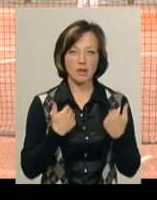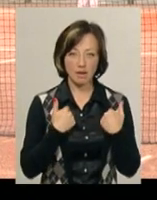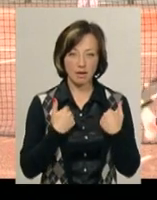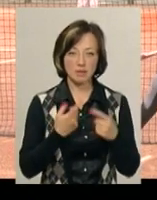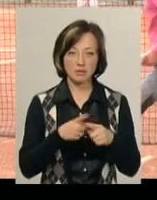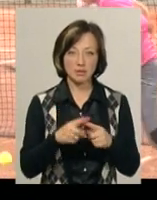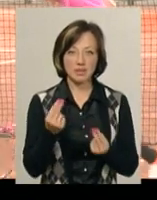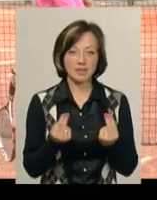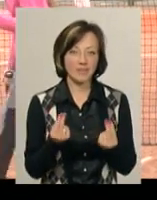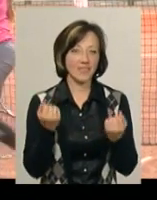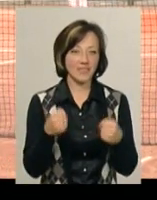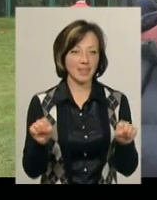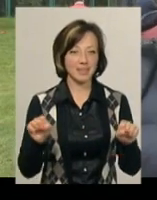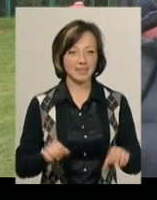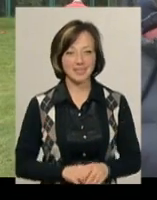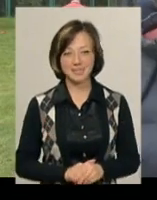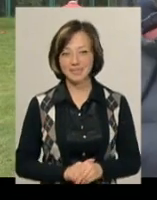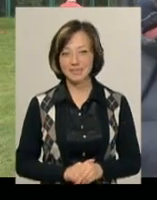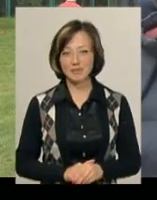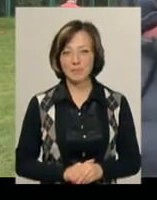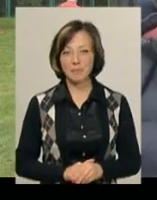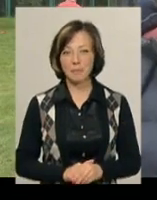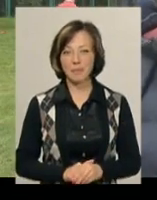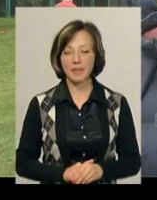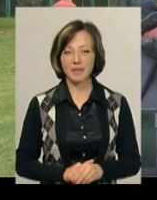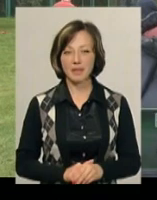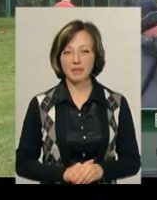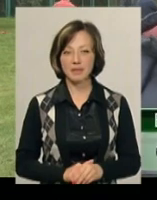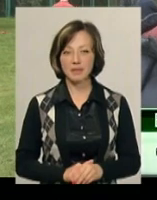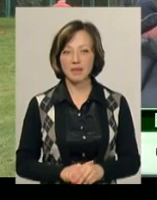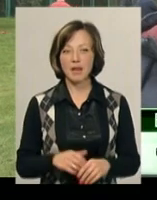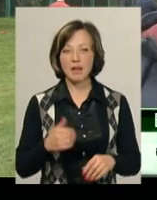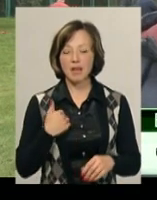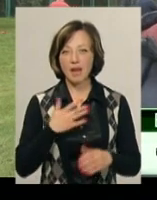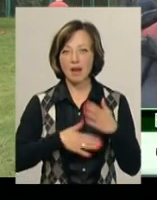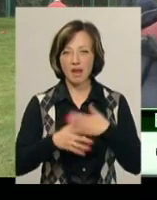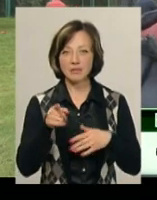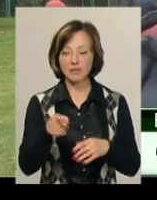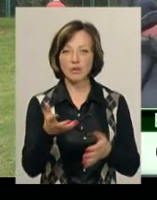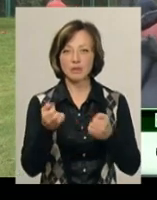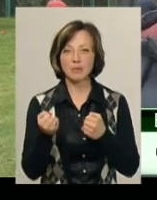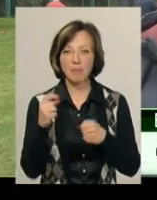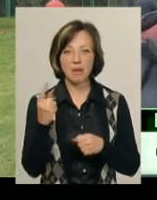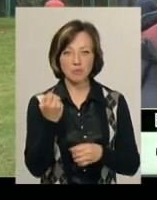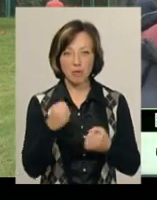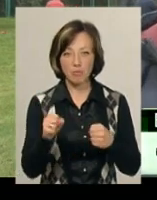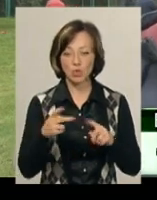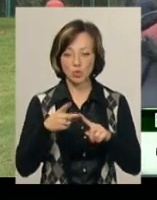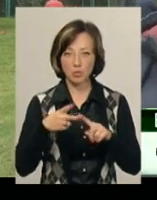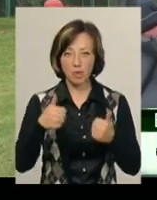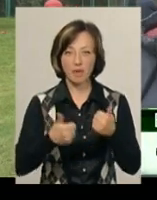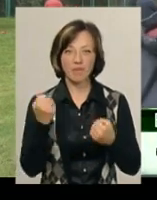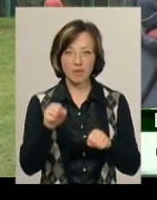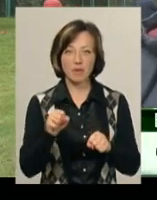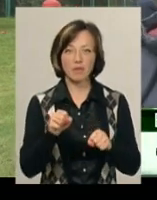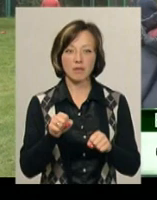її якимось чином виграла. Я радий, вона отримала першу перемогу. Зараз в неї другий матч. Якщо вона виграє,